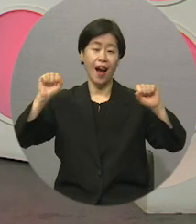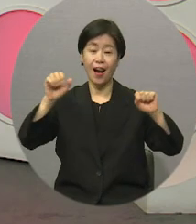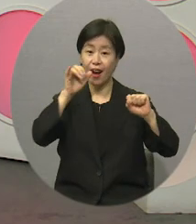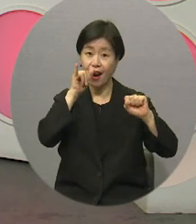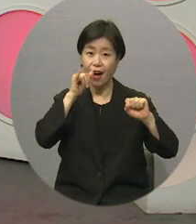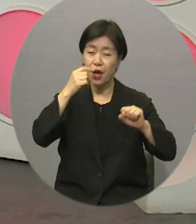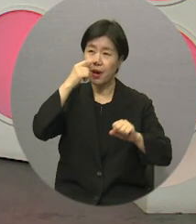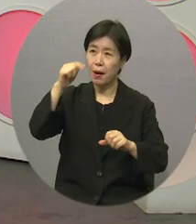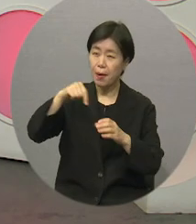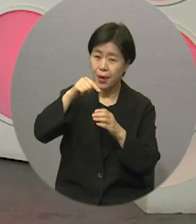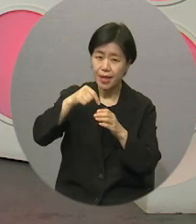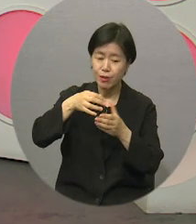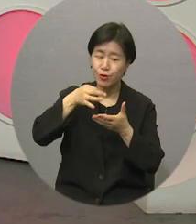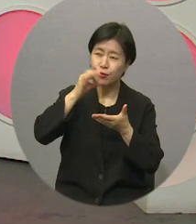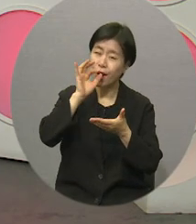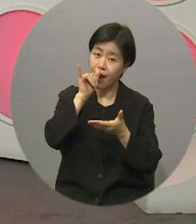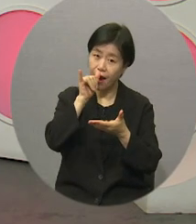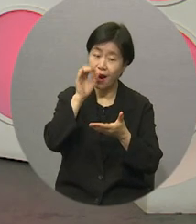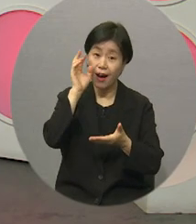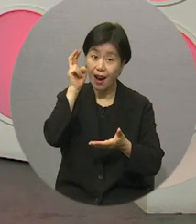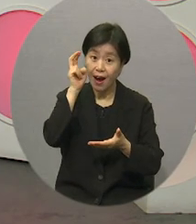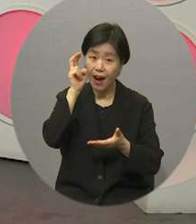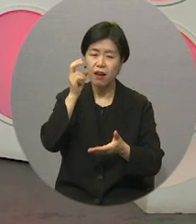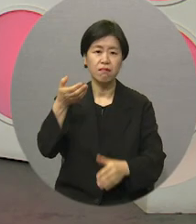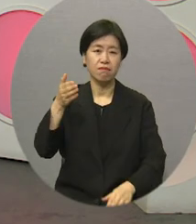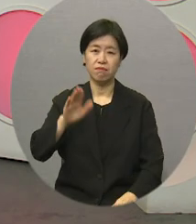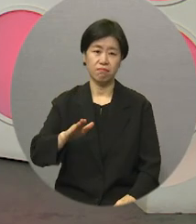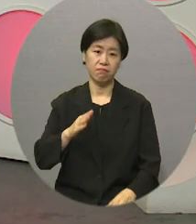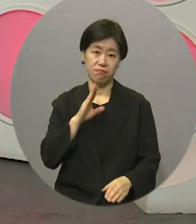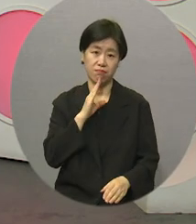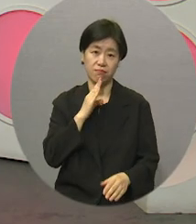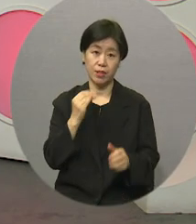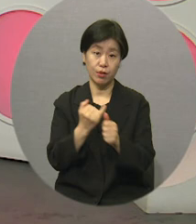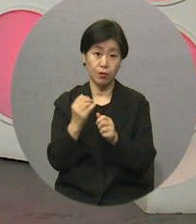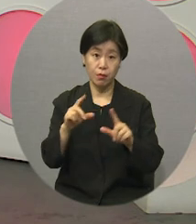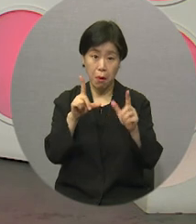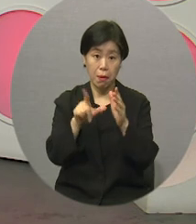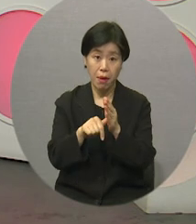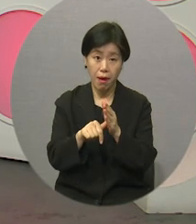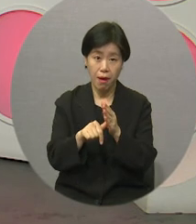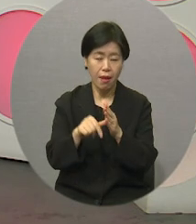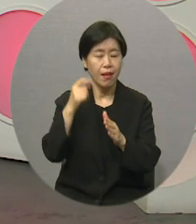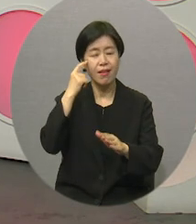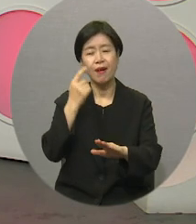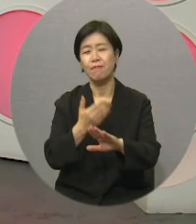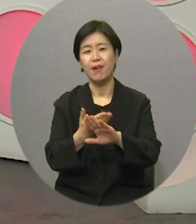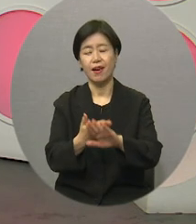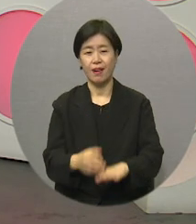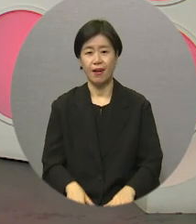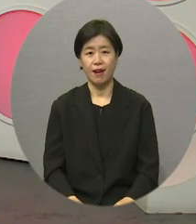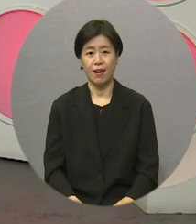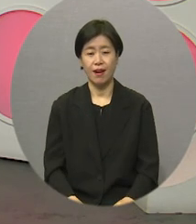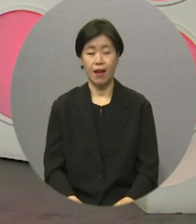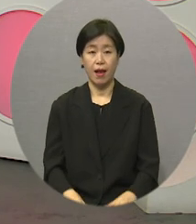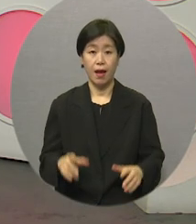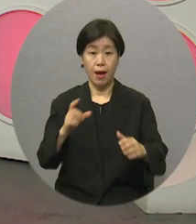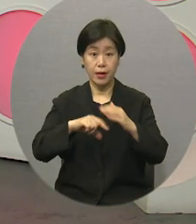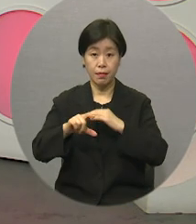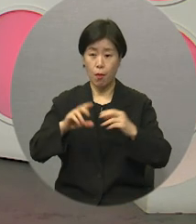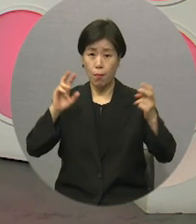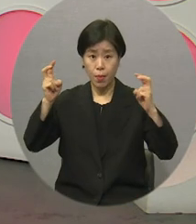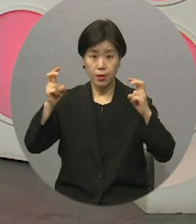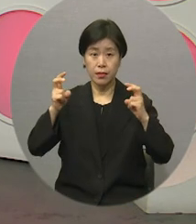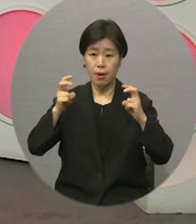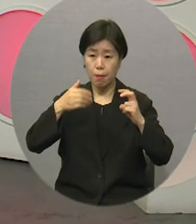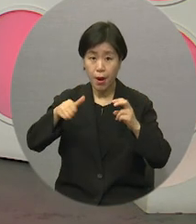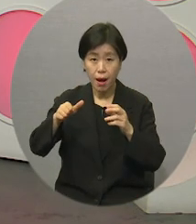하루를 열겠지? 했지만 헛된 기대였습니다. 출근 시간이면 서로 화장실에 가려